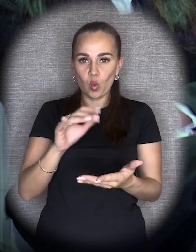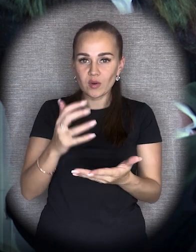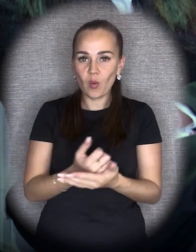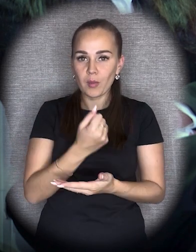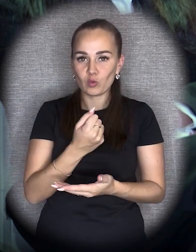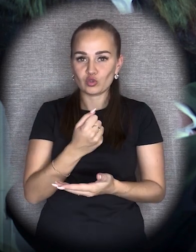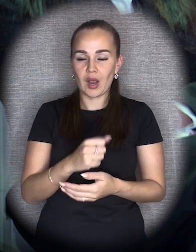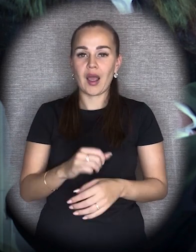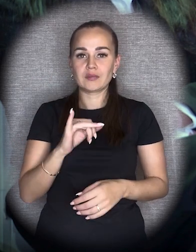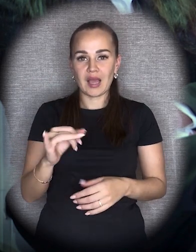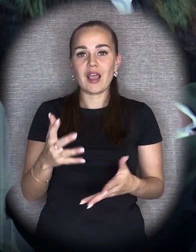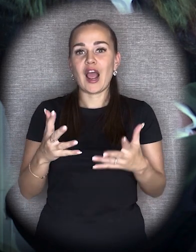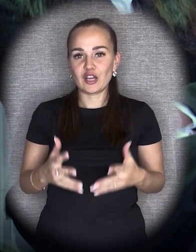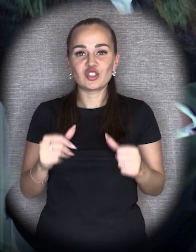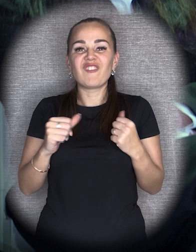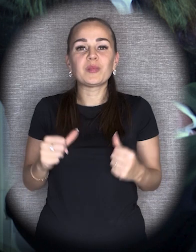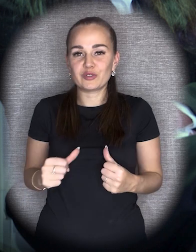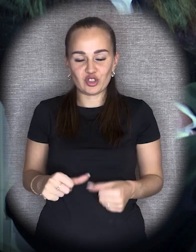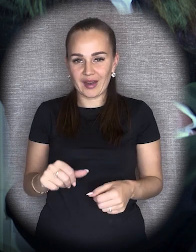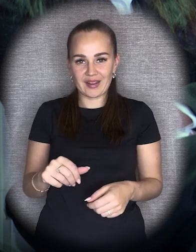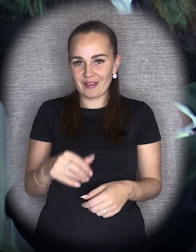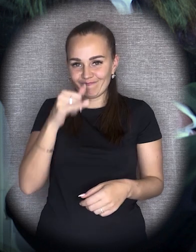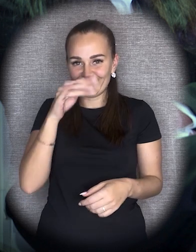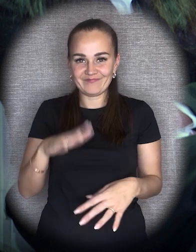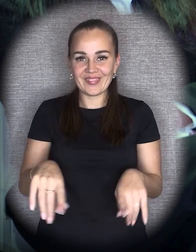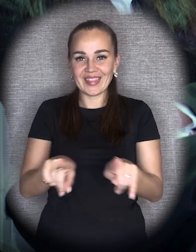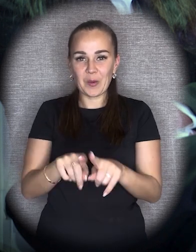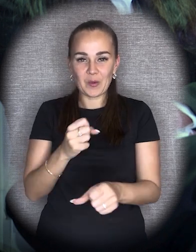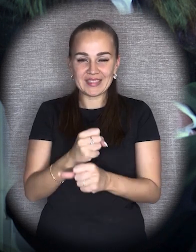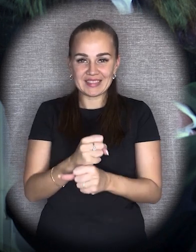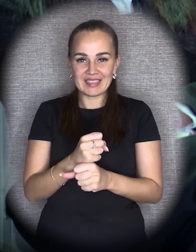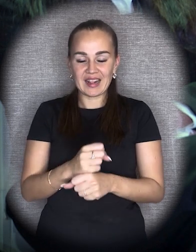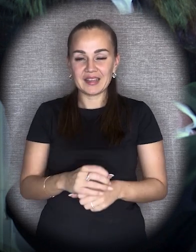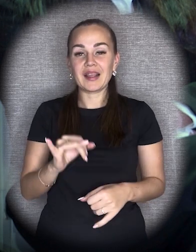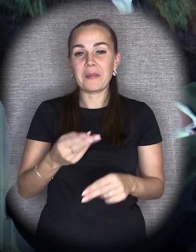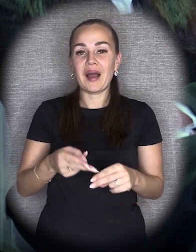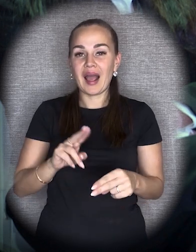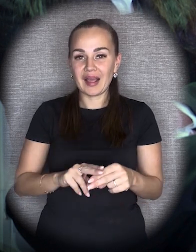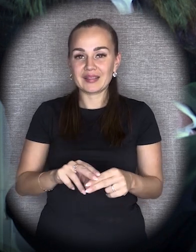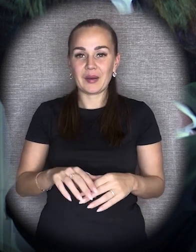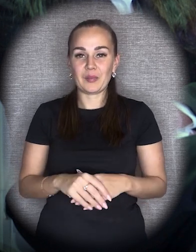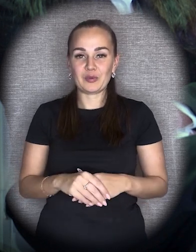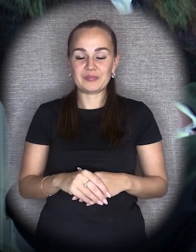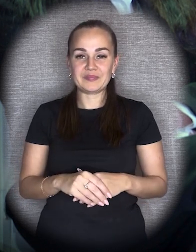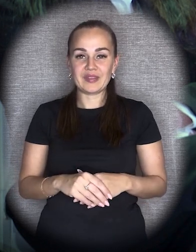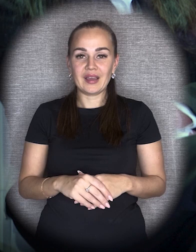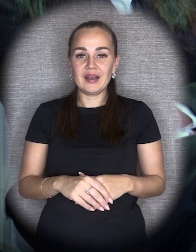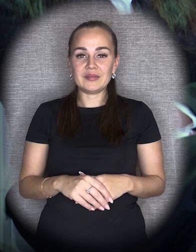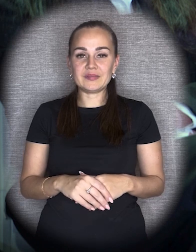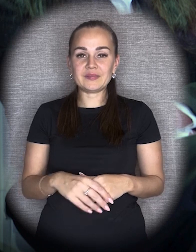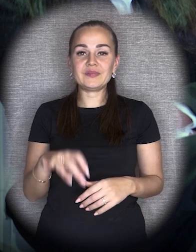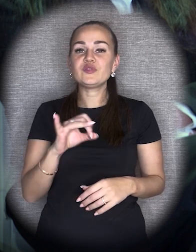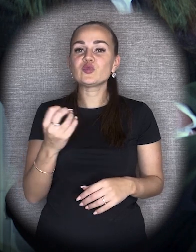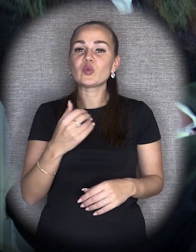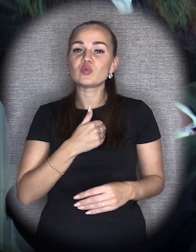И ясно, что в пиджаке уж точно невозможно это делать. И поэтому, да, кстати, вот возвращаясь еще к тому,